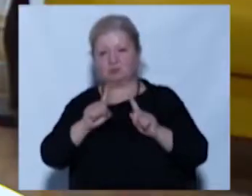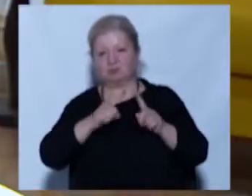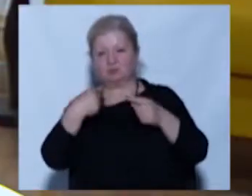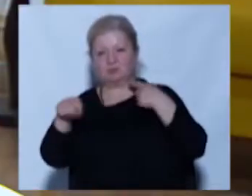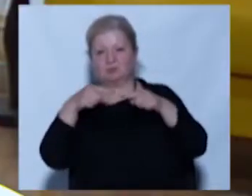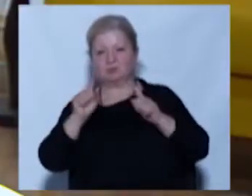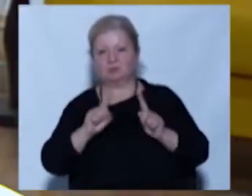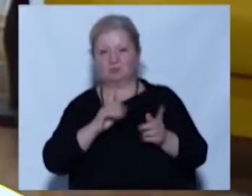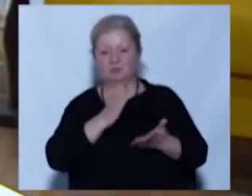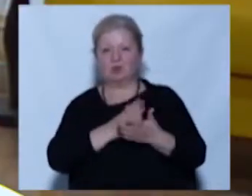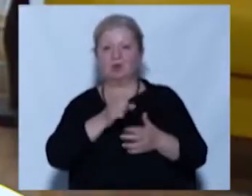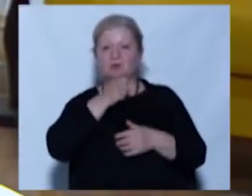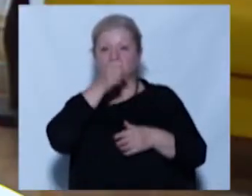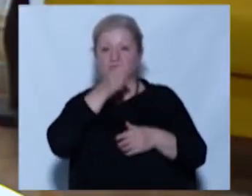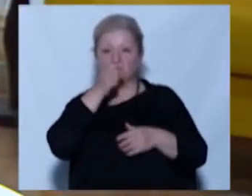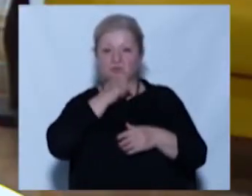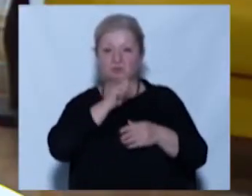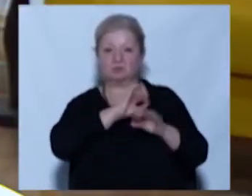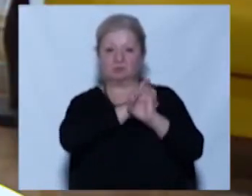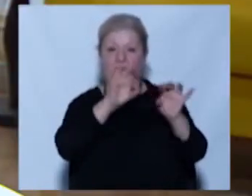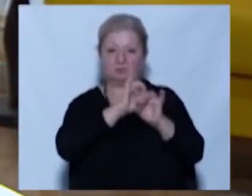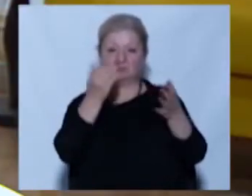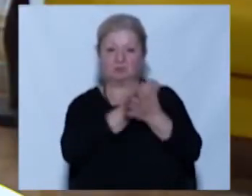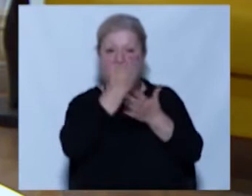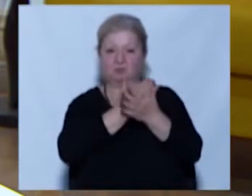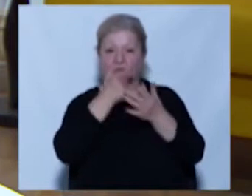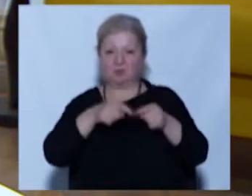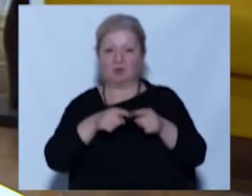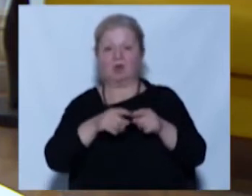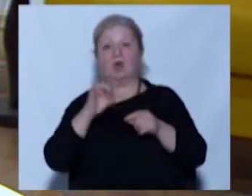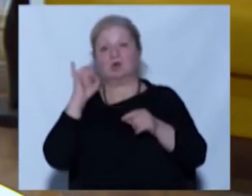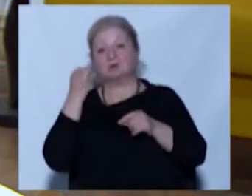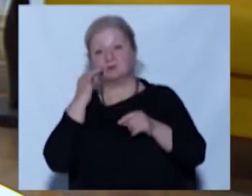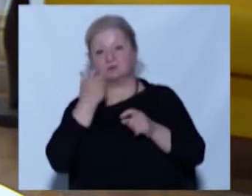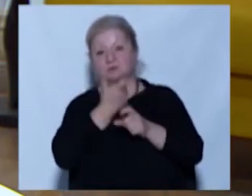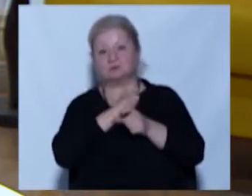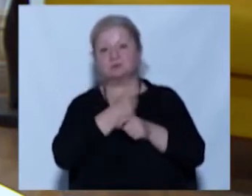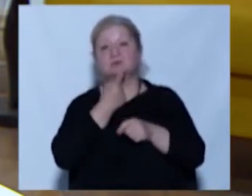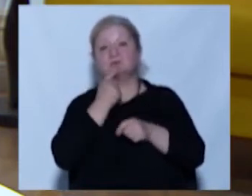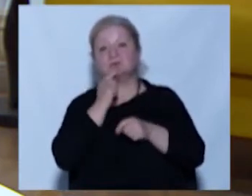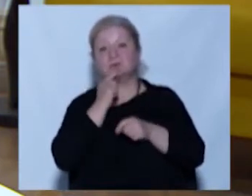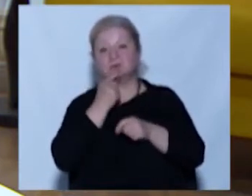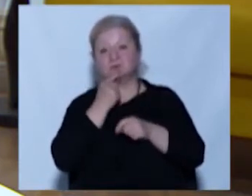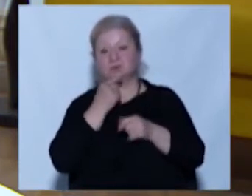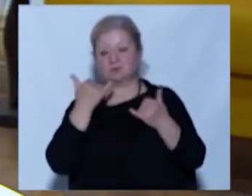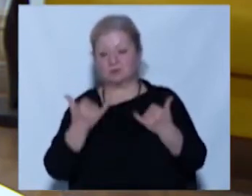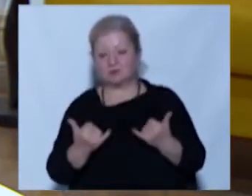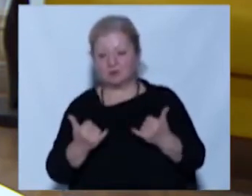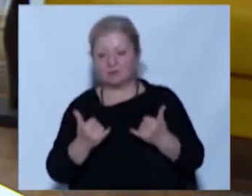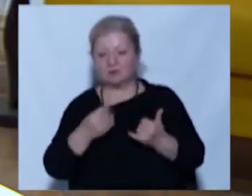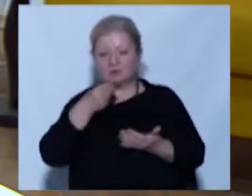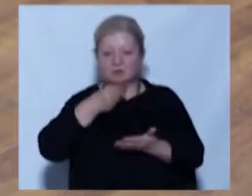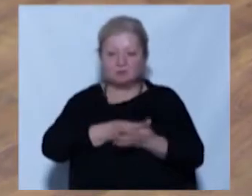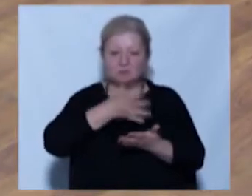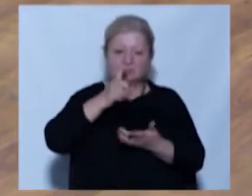რომ ჟურნალისტი აღწერს თანამედროვე ამბებს, ისტორიკოსისათვის ძალიან ძნელია